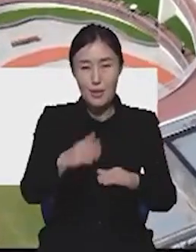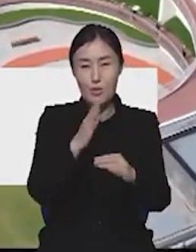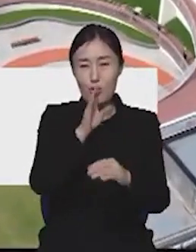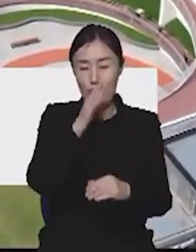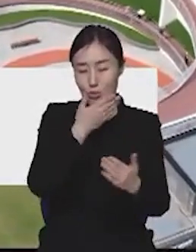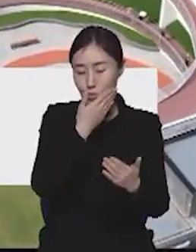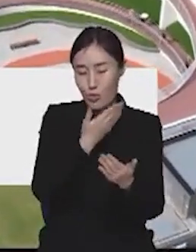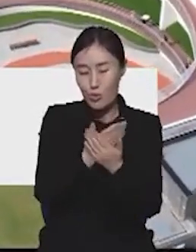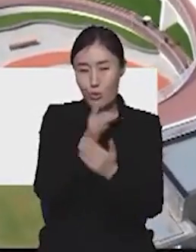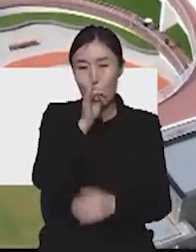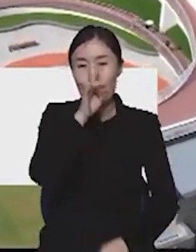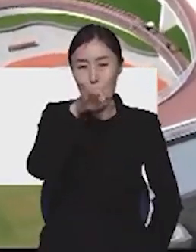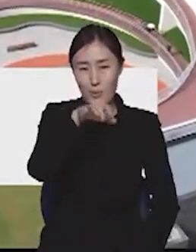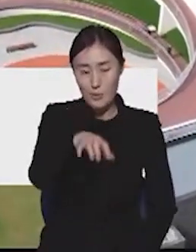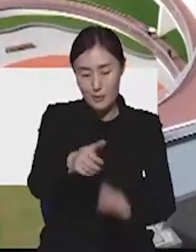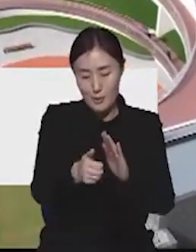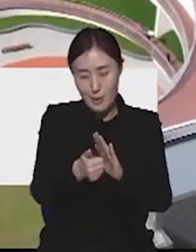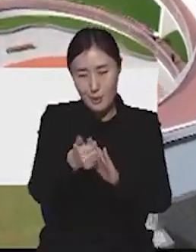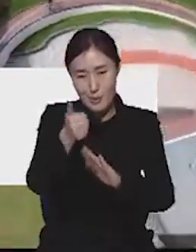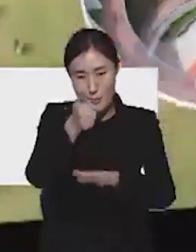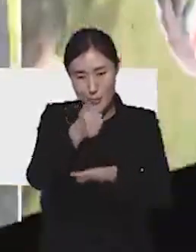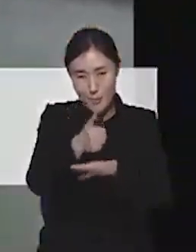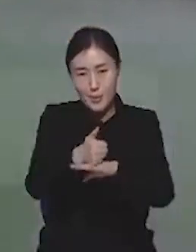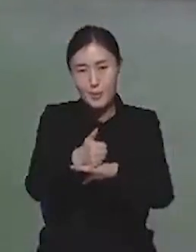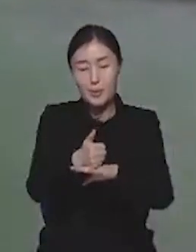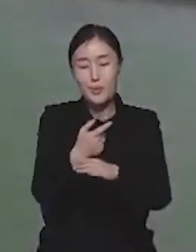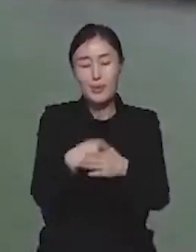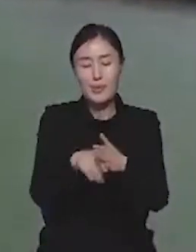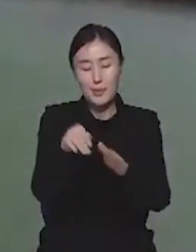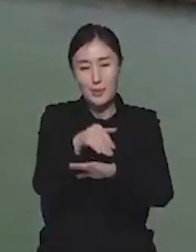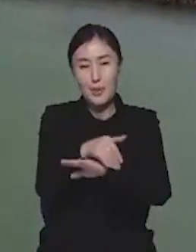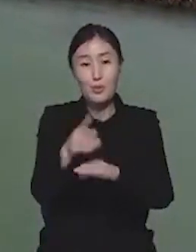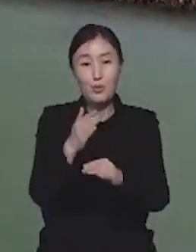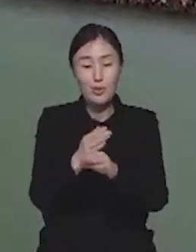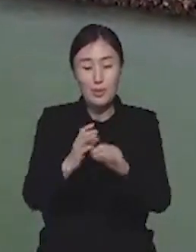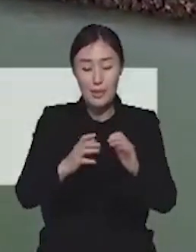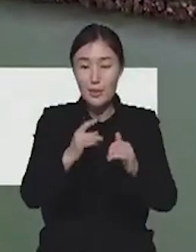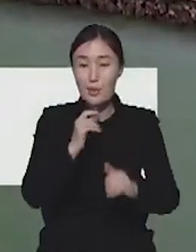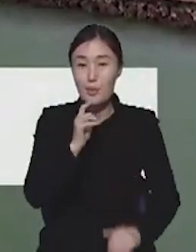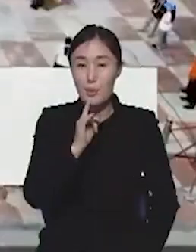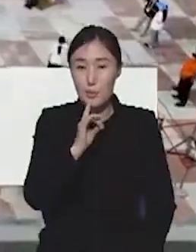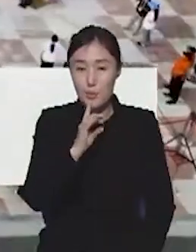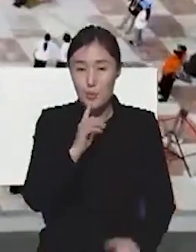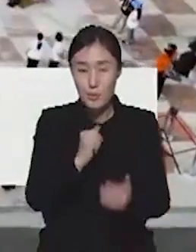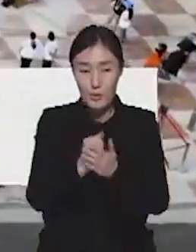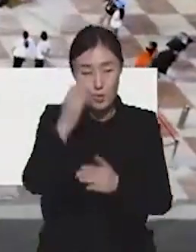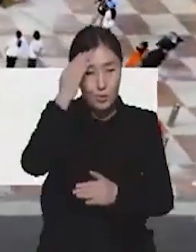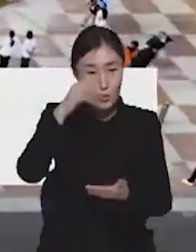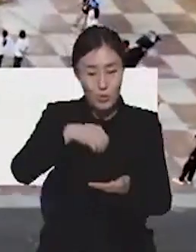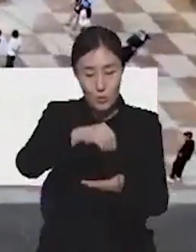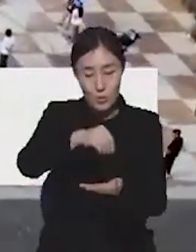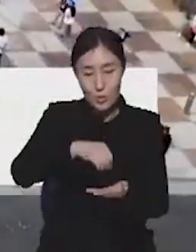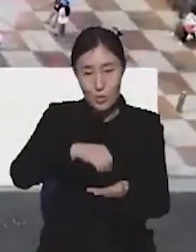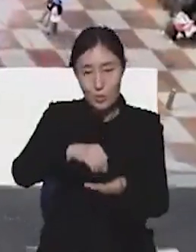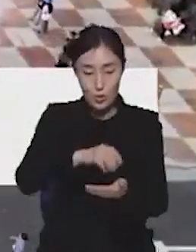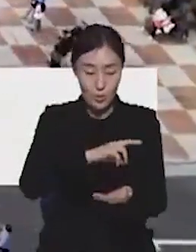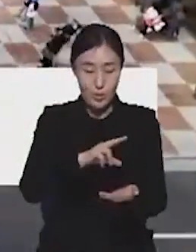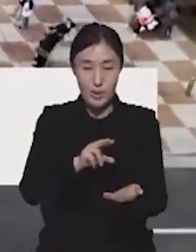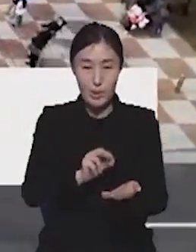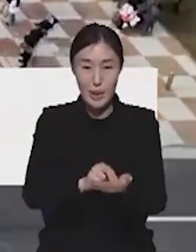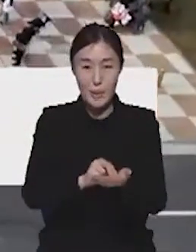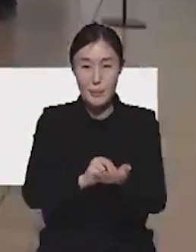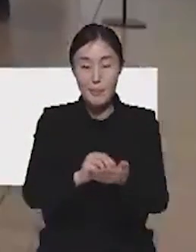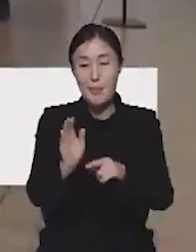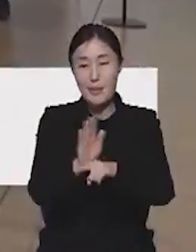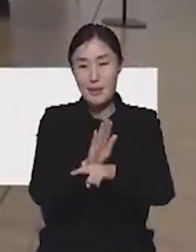허브도시로 성장할 수 있도록 그렇게 전략을 짜고 있습니다. 세계 유일의 수묵을 주제로 한 전남 국제 수묵 비엔날레는